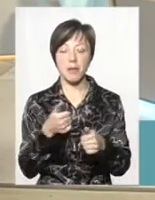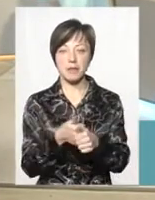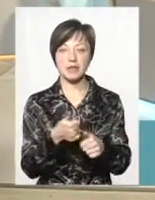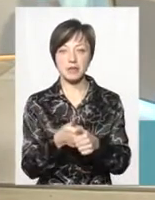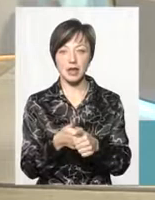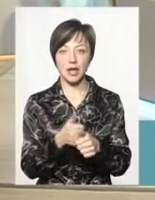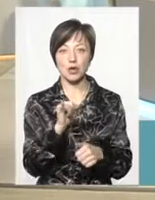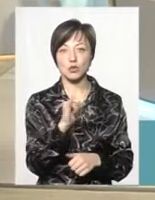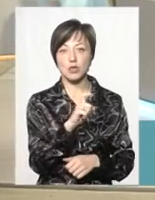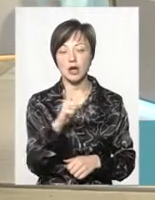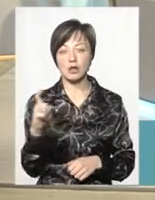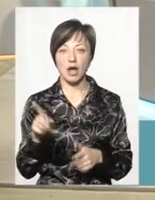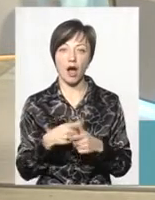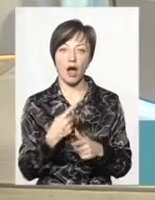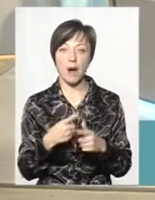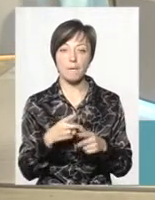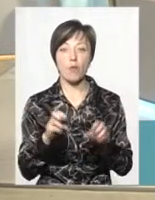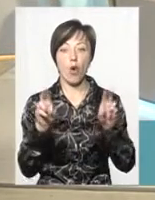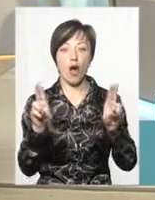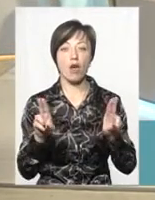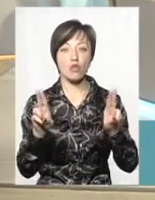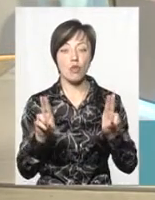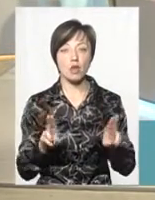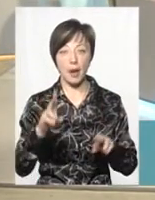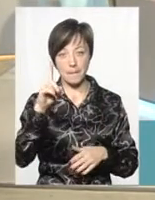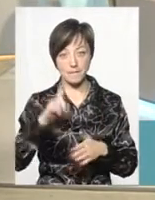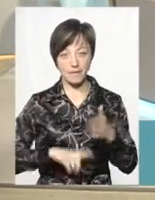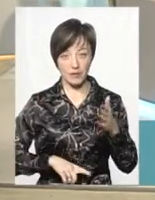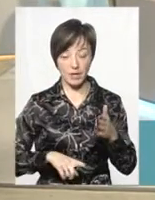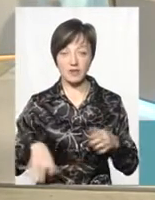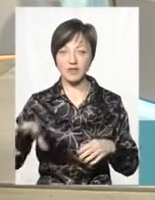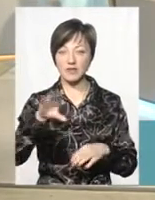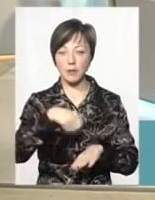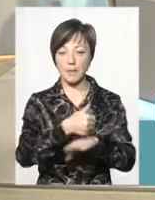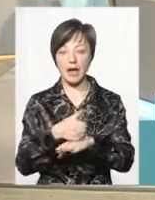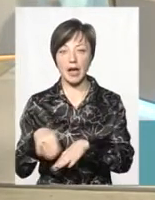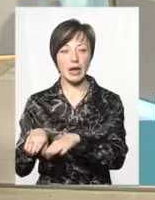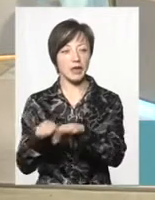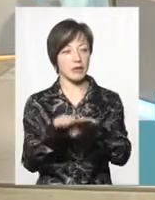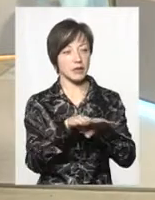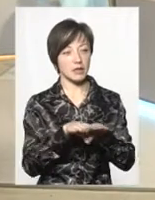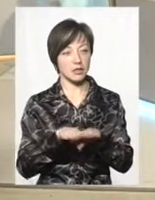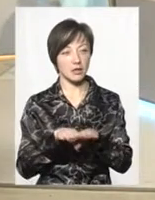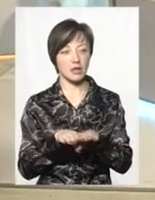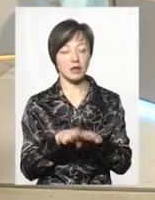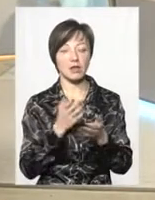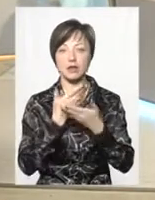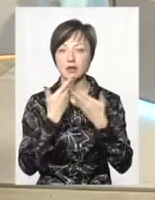себе. А по канонах православ'я всі патріархи рівні між собою. Вони